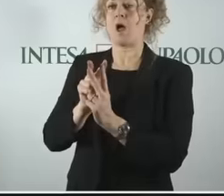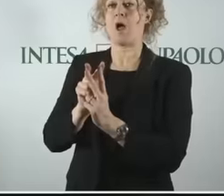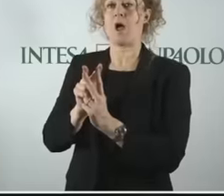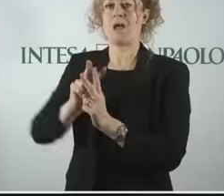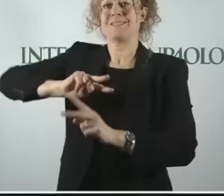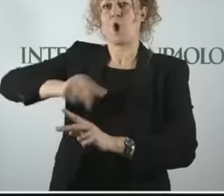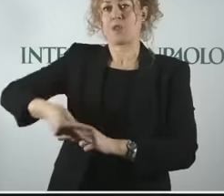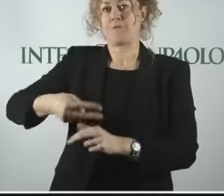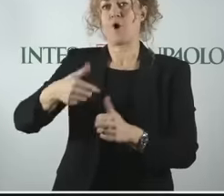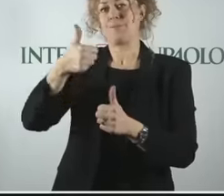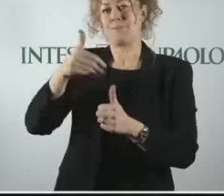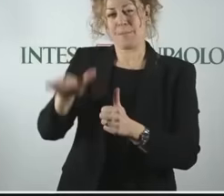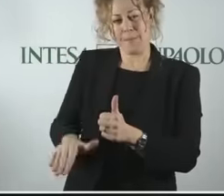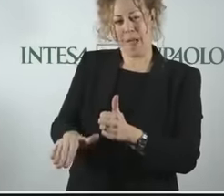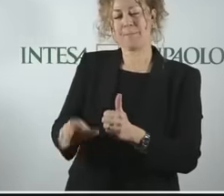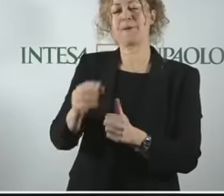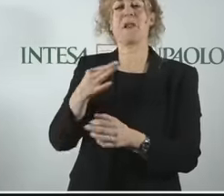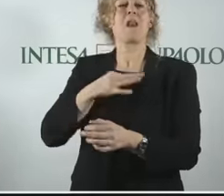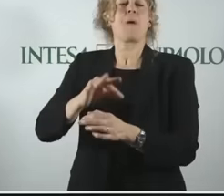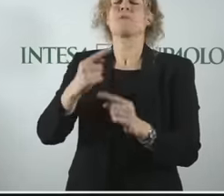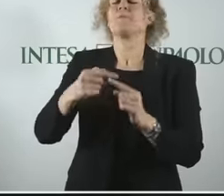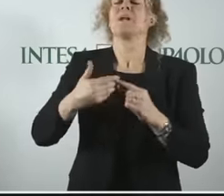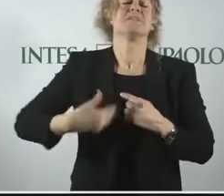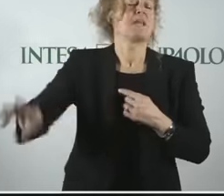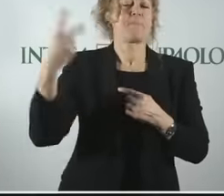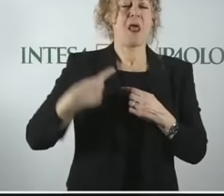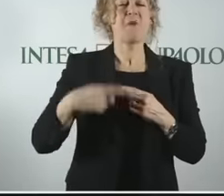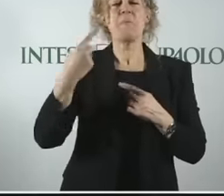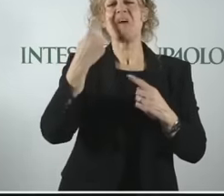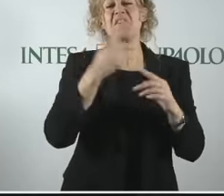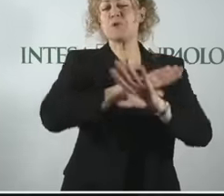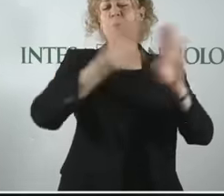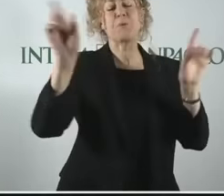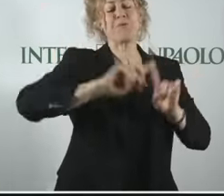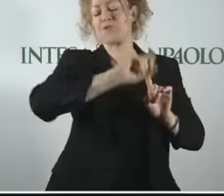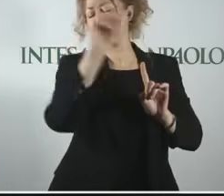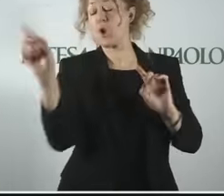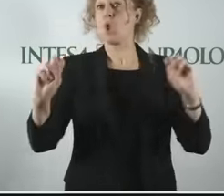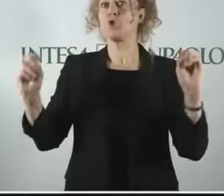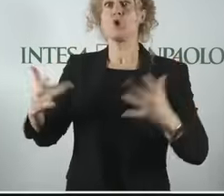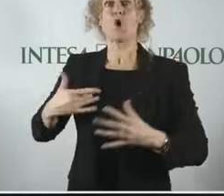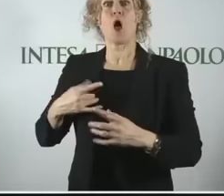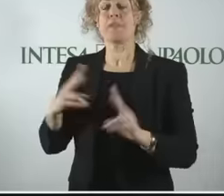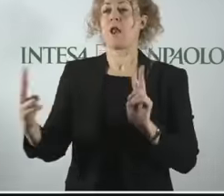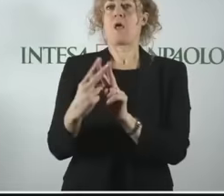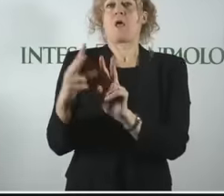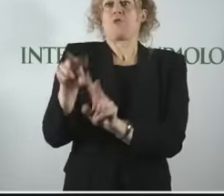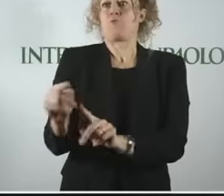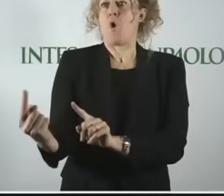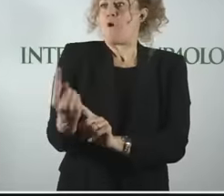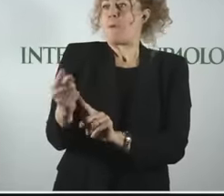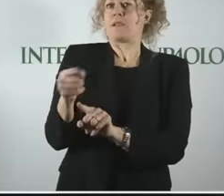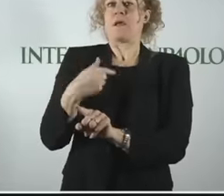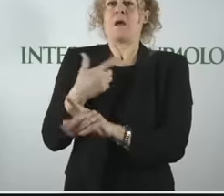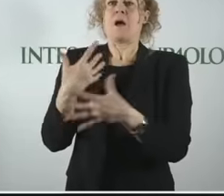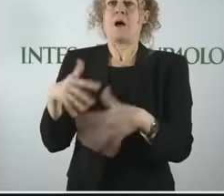seconda volta l'ha incontrata da bambina si è innamorato per sempre Poi non l' più vista per un sacco di tempo poi quando hanno 18 anni la incontra di nuovo